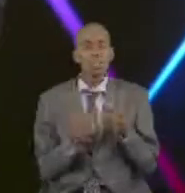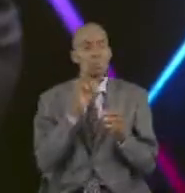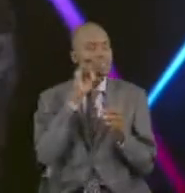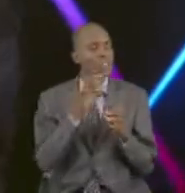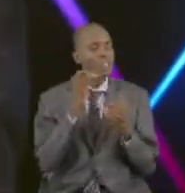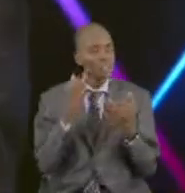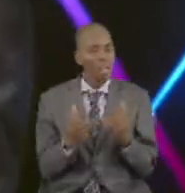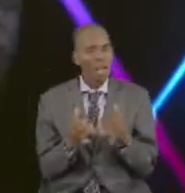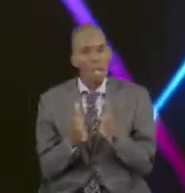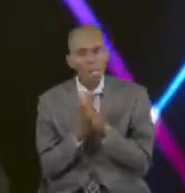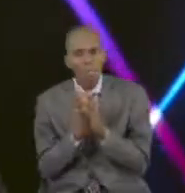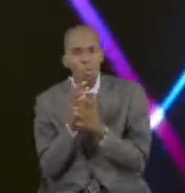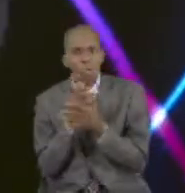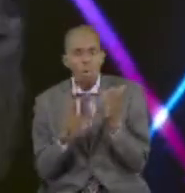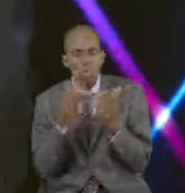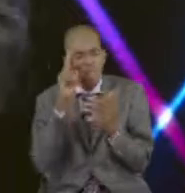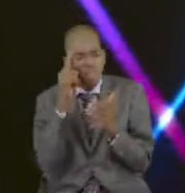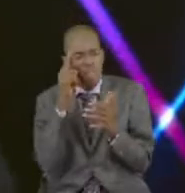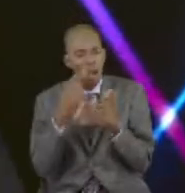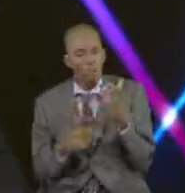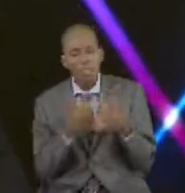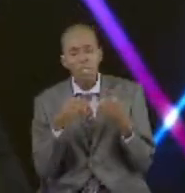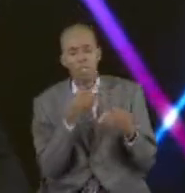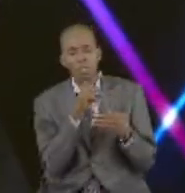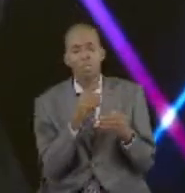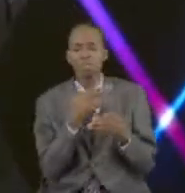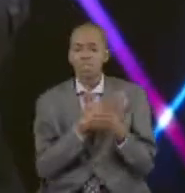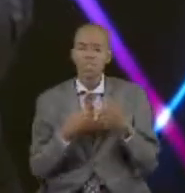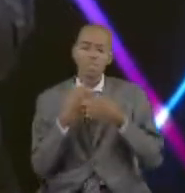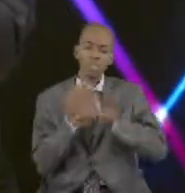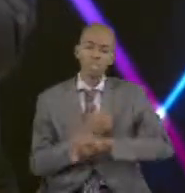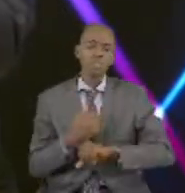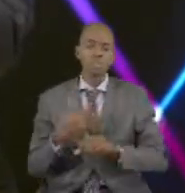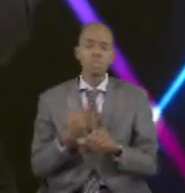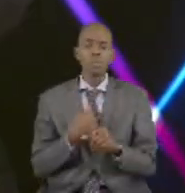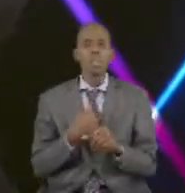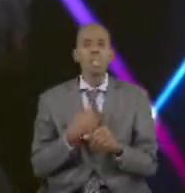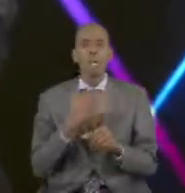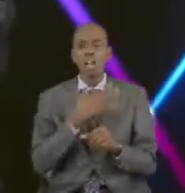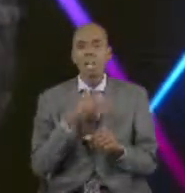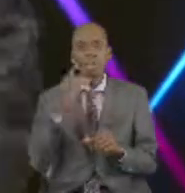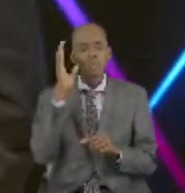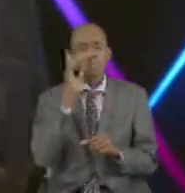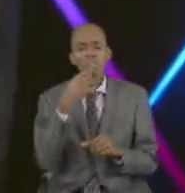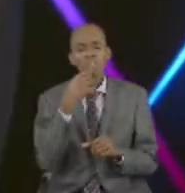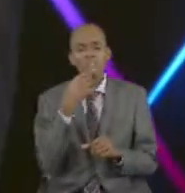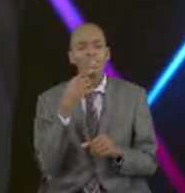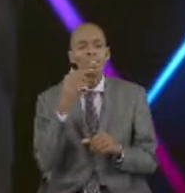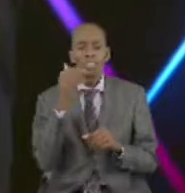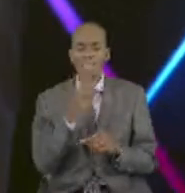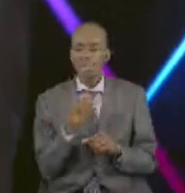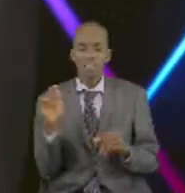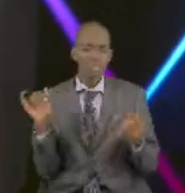qu'il vérifie cela auprès de toi pour moi de faire moi dit la même chose que je t'ai à 10h10